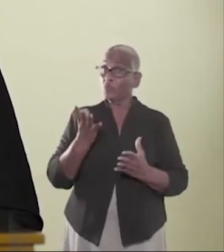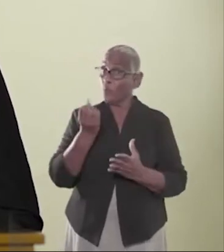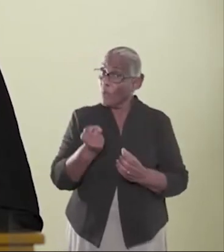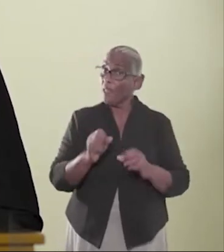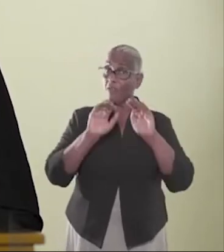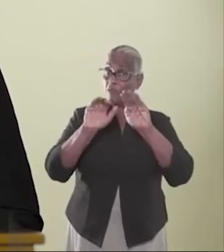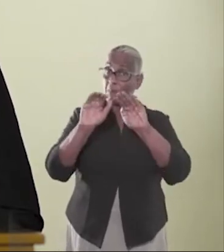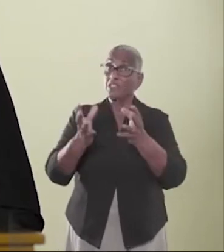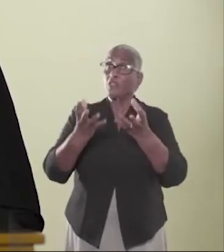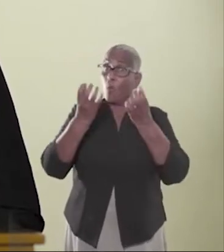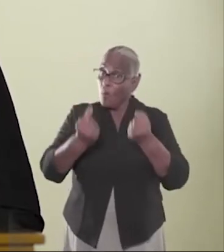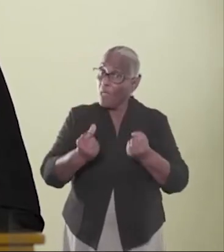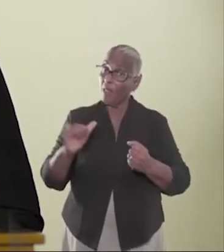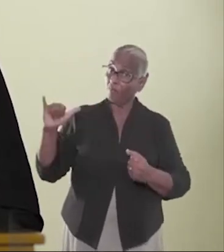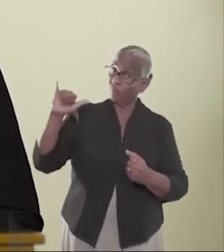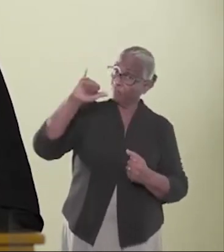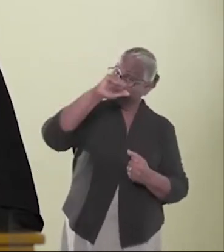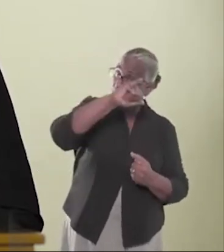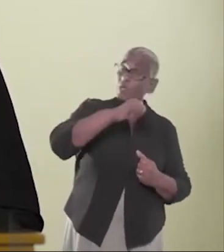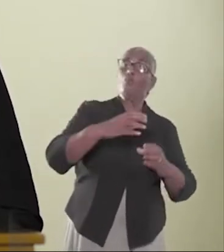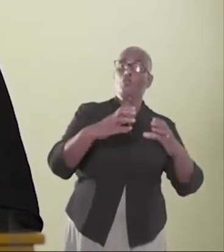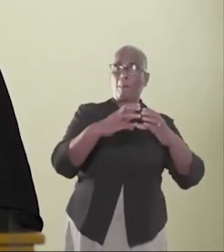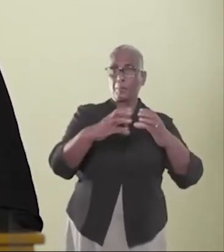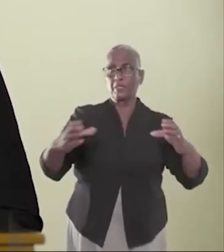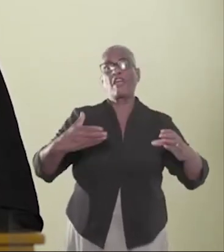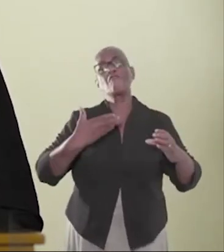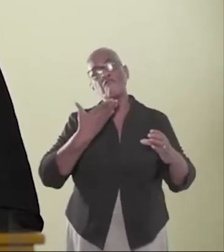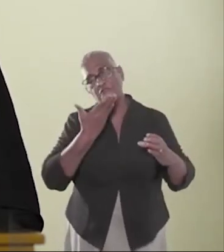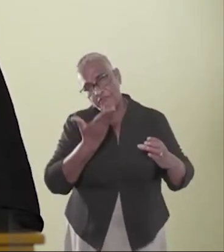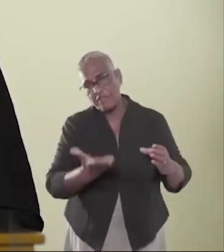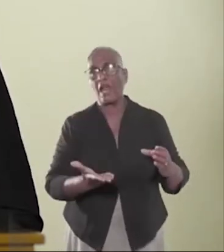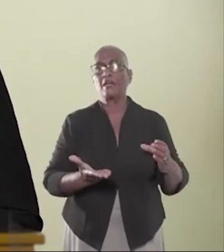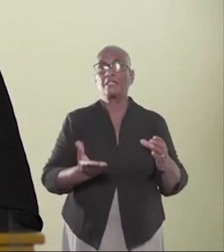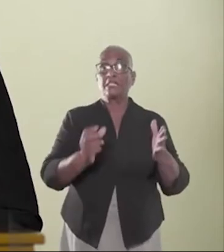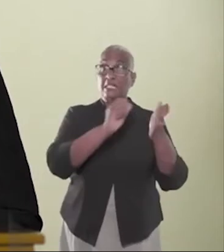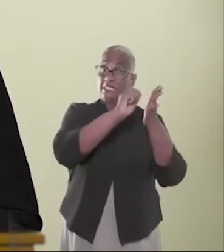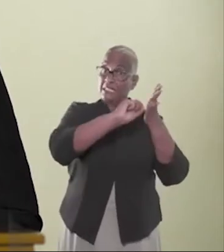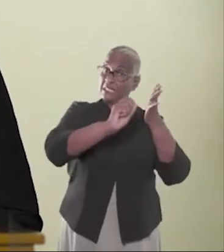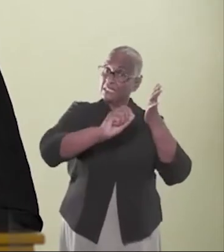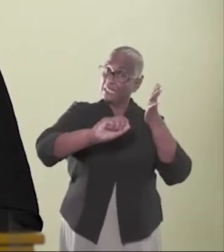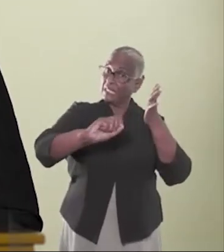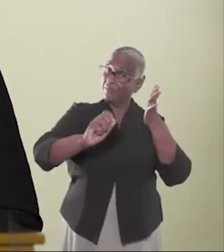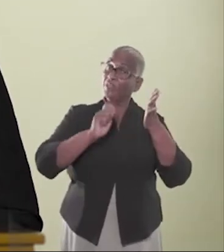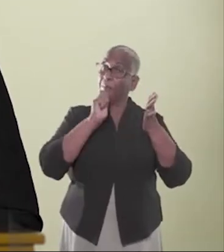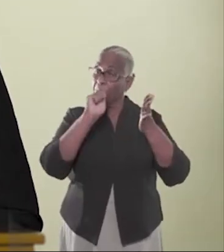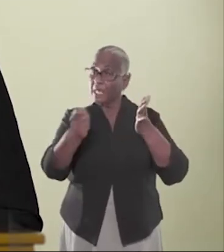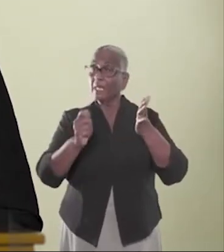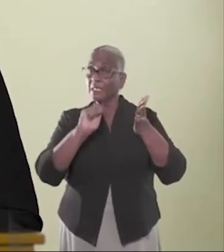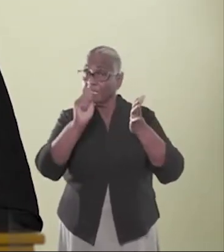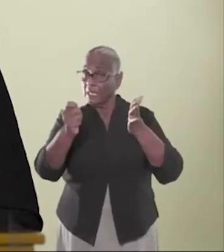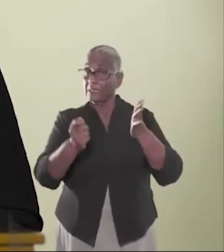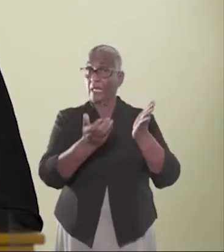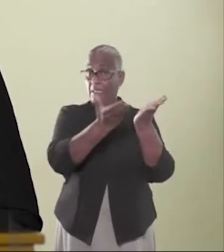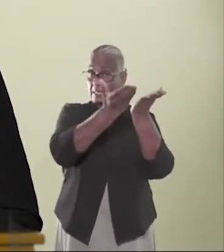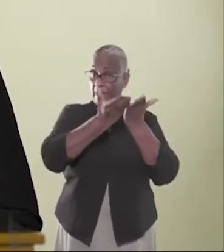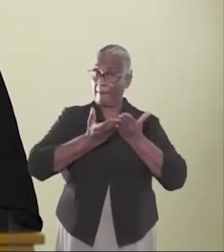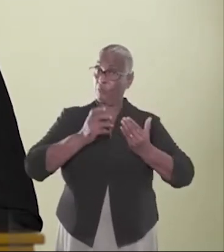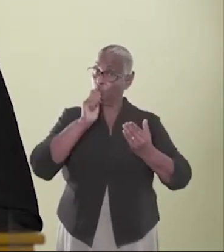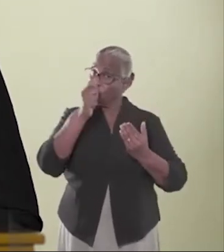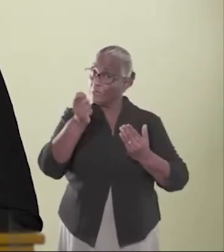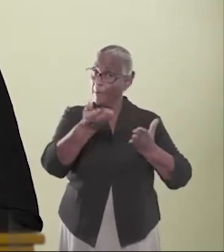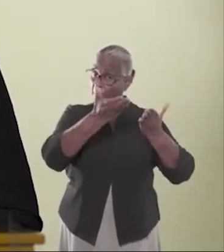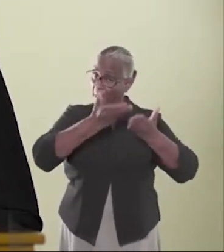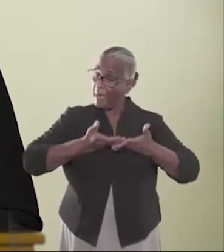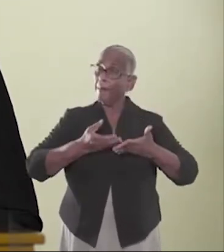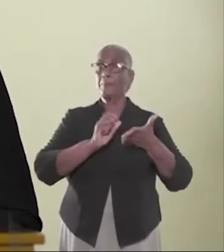desbetreffende autoriteiten indien u wilt afreizen. De precieze voorschriften worden u meegedeeld na